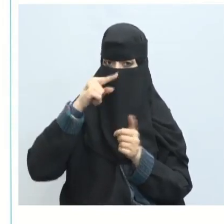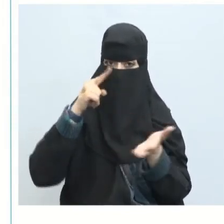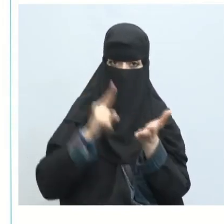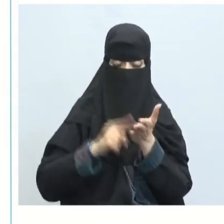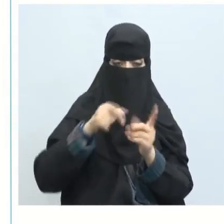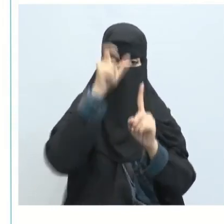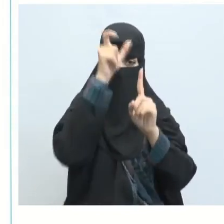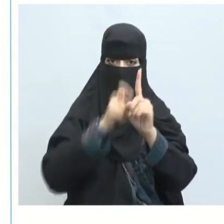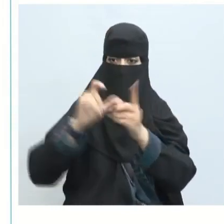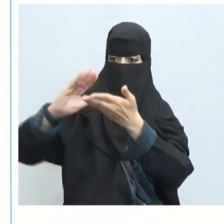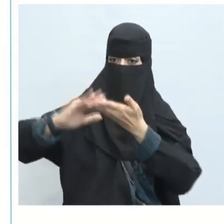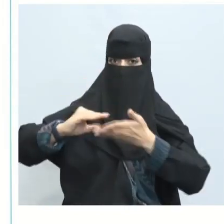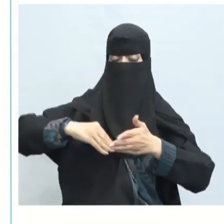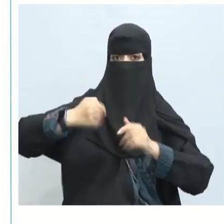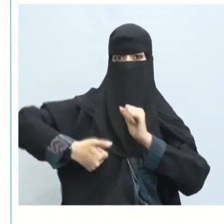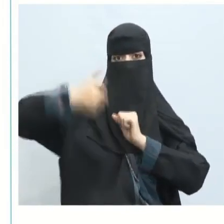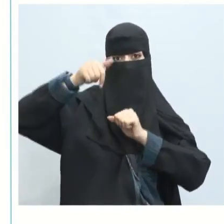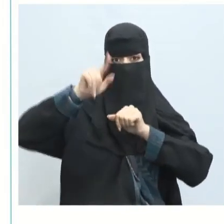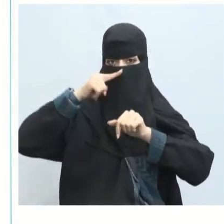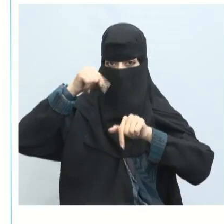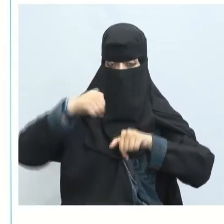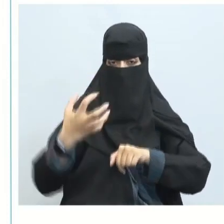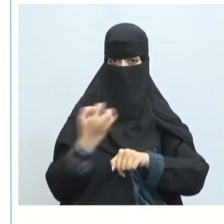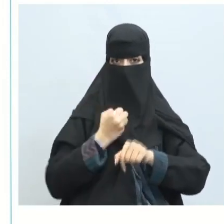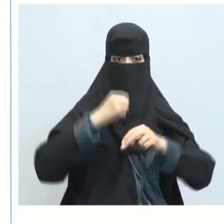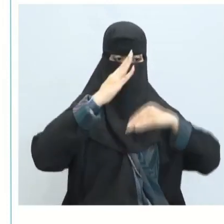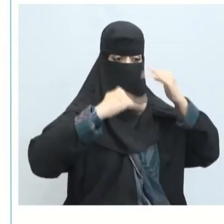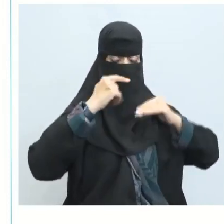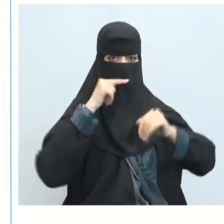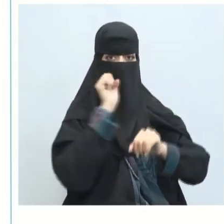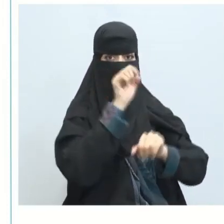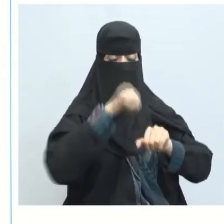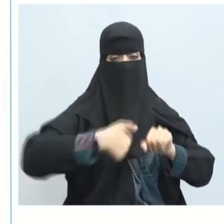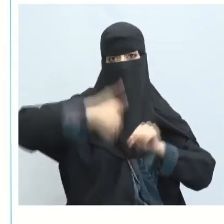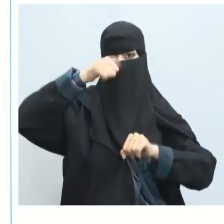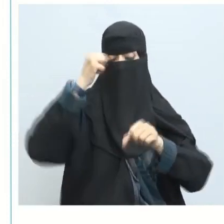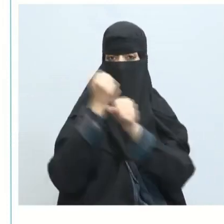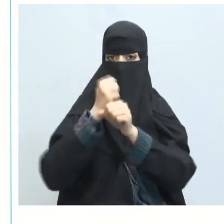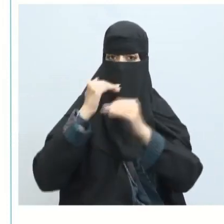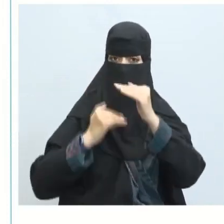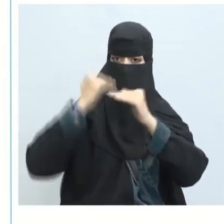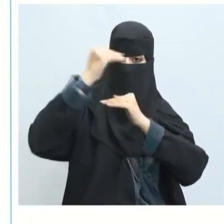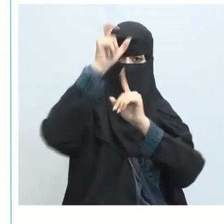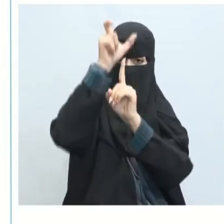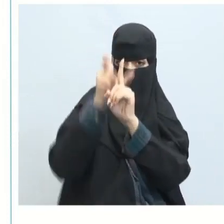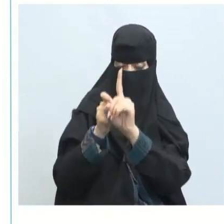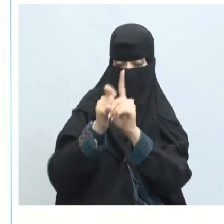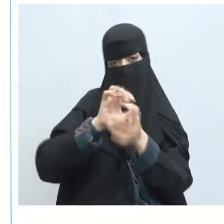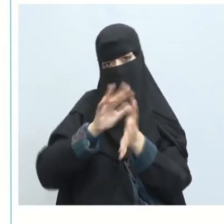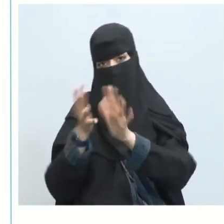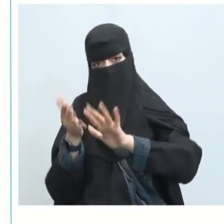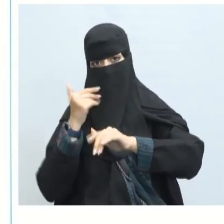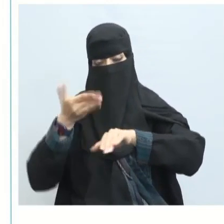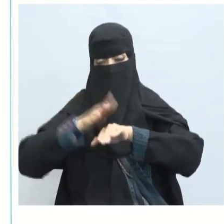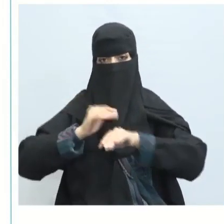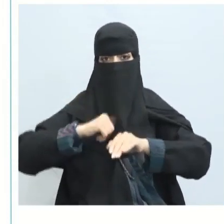وسائدهم يتميز بمهارات او سمات معينه لكي ينجح في عمله سواء على المستوى الشخصي او على